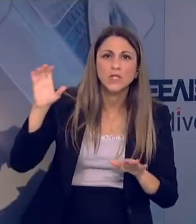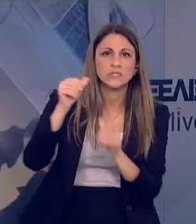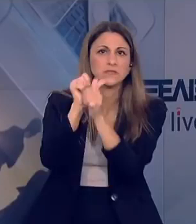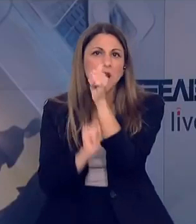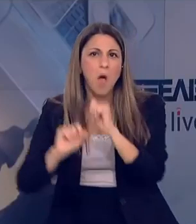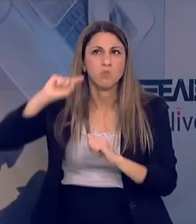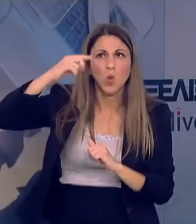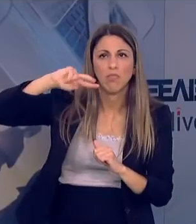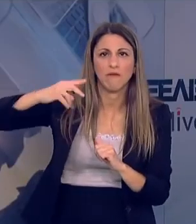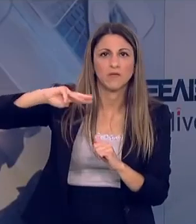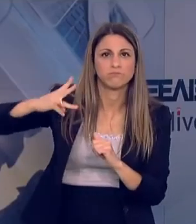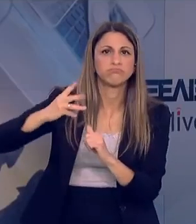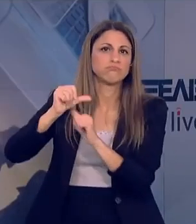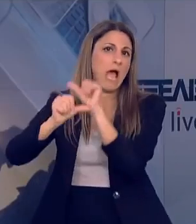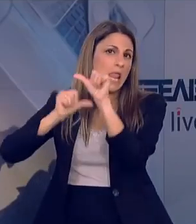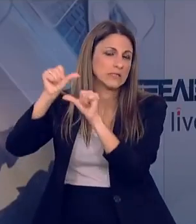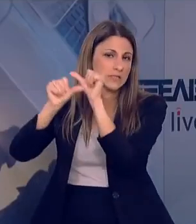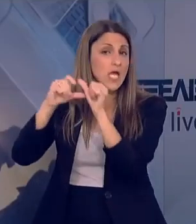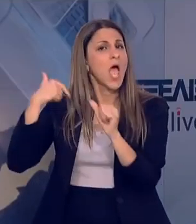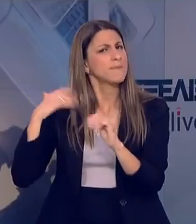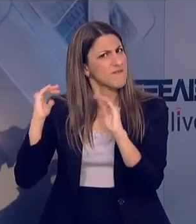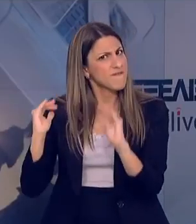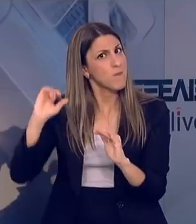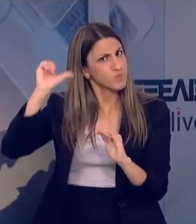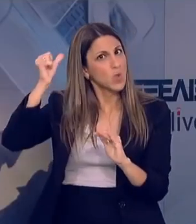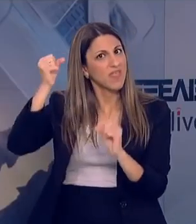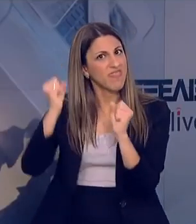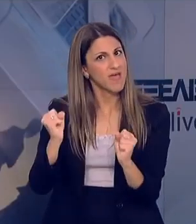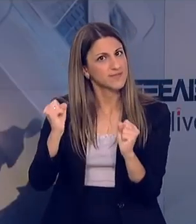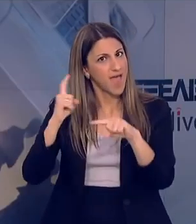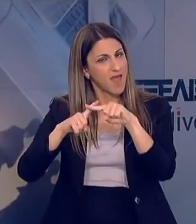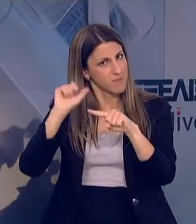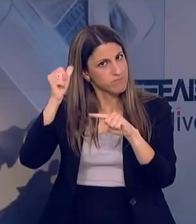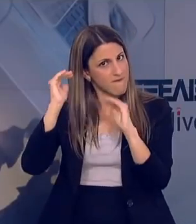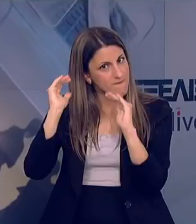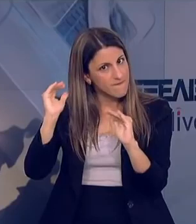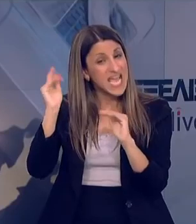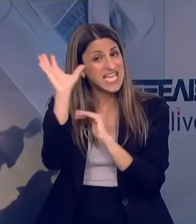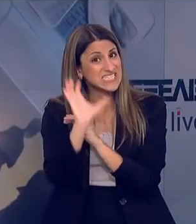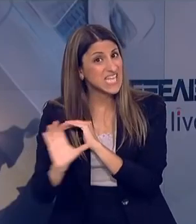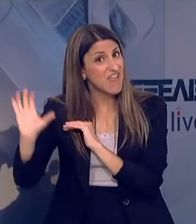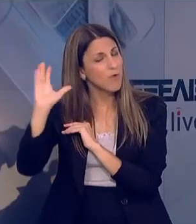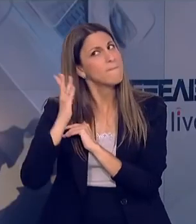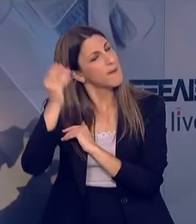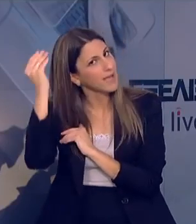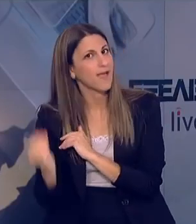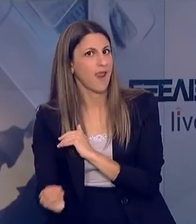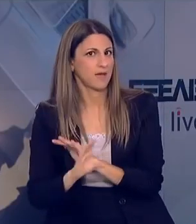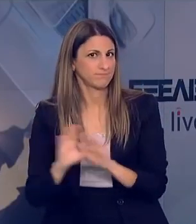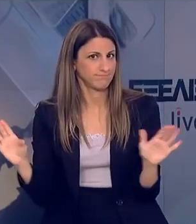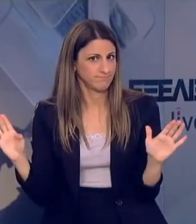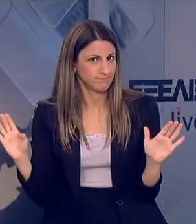τεστ. Έχουμε βρεθεί αρκετές ημέρες στην πρώτη θέση και σε κάθε περίπτωση, σε ευρωπαϊκό επίπεδο, βρισκόμαστε στις πρώτες